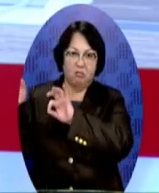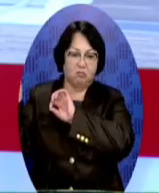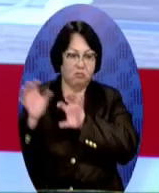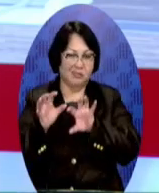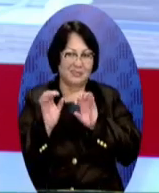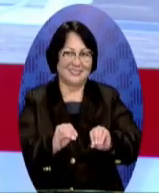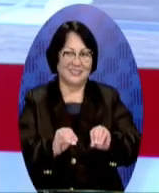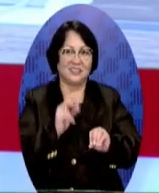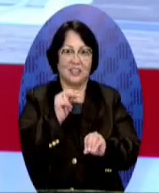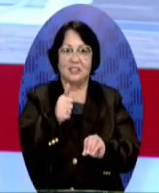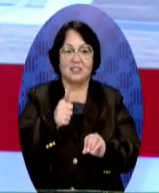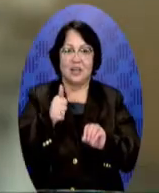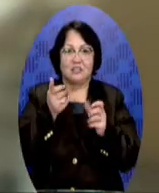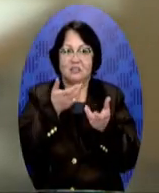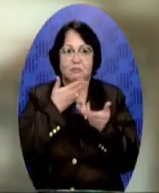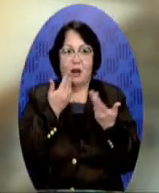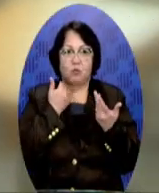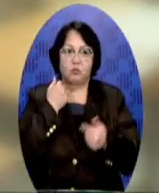байна.